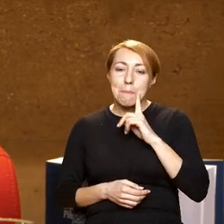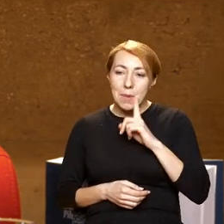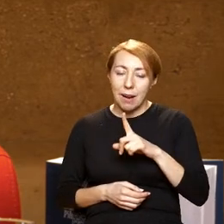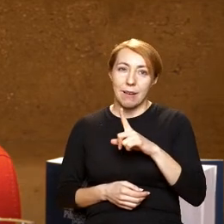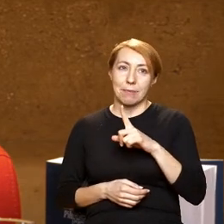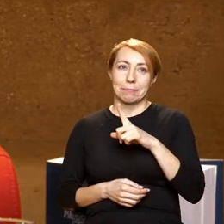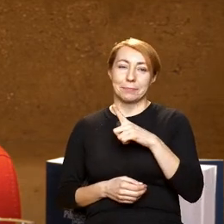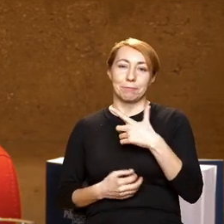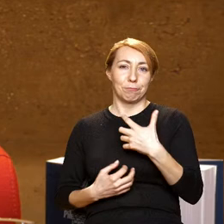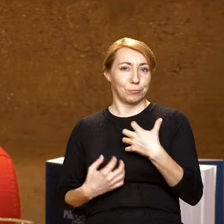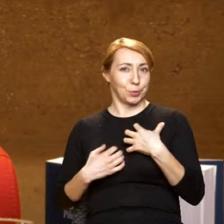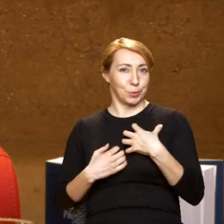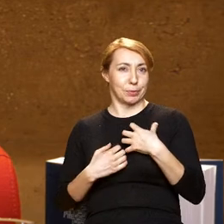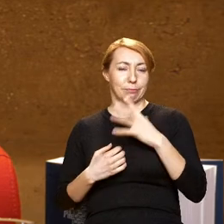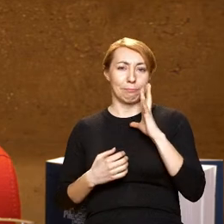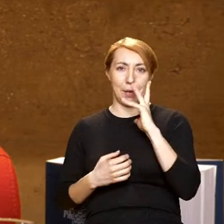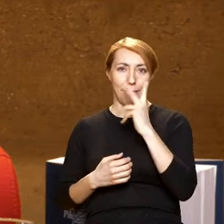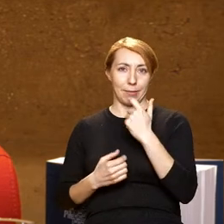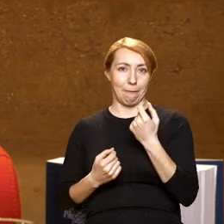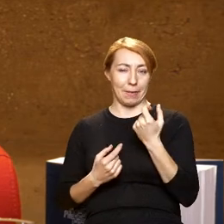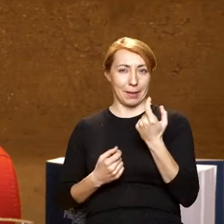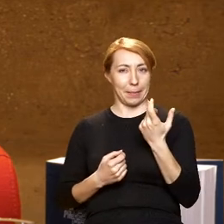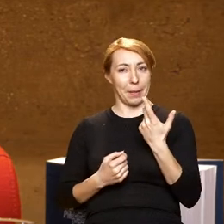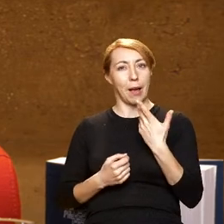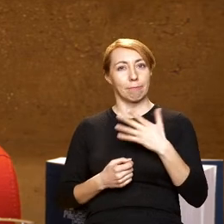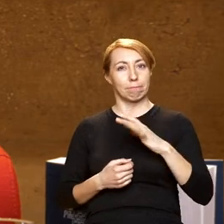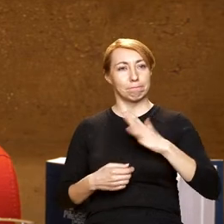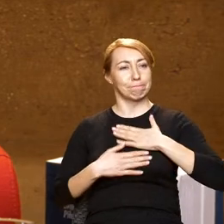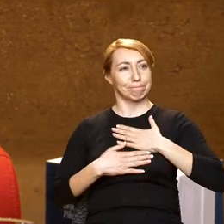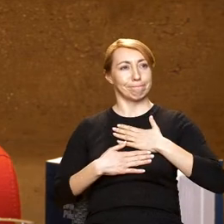tam takie piękne chwile badacza.